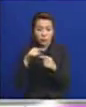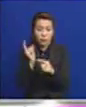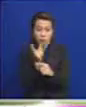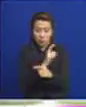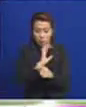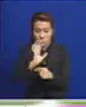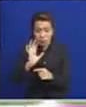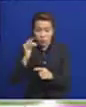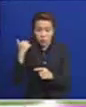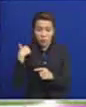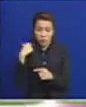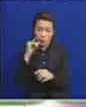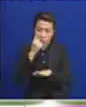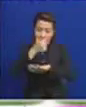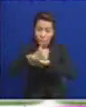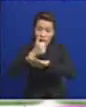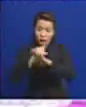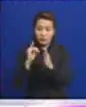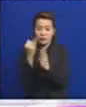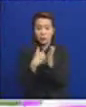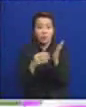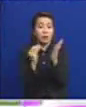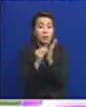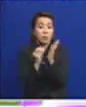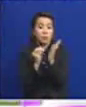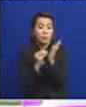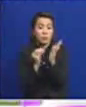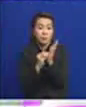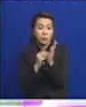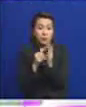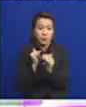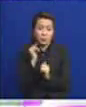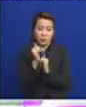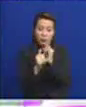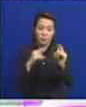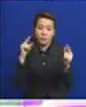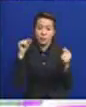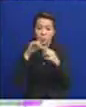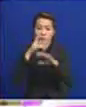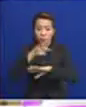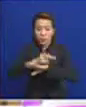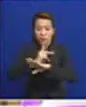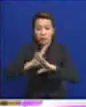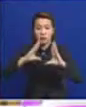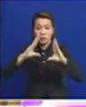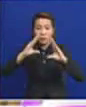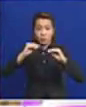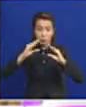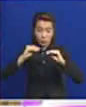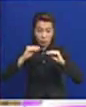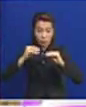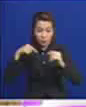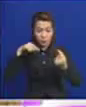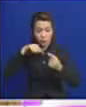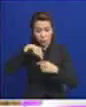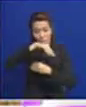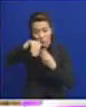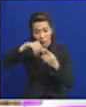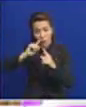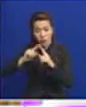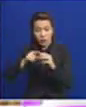ขุมพันธ์บริพัตรผู้ว่าราชการกรุงเทพมหานครเป็นประธานการประชุมคณะกรรมการพัฒนาทัศนียภาพบริเวณสวนลุ